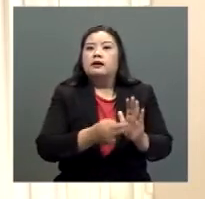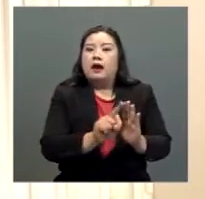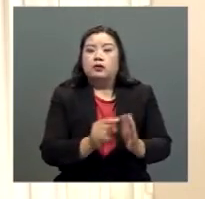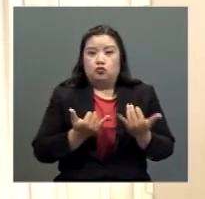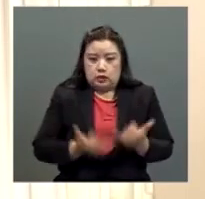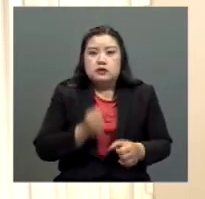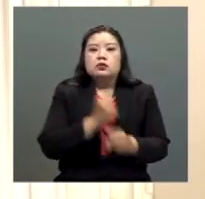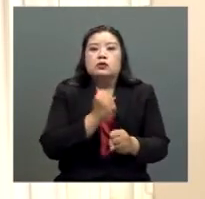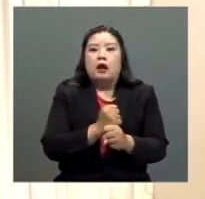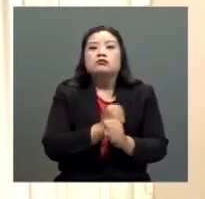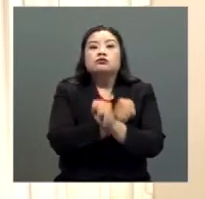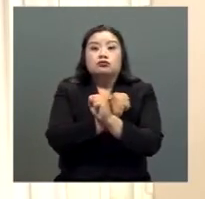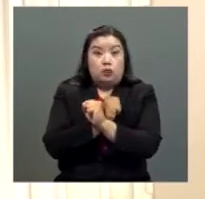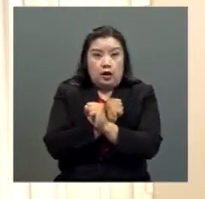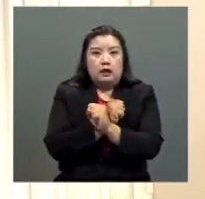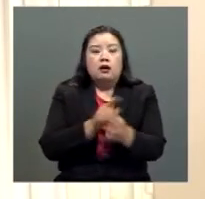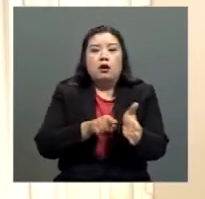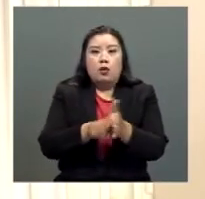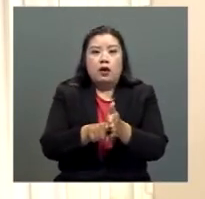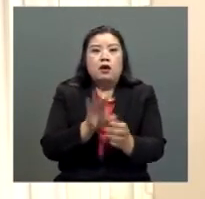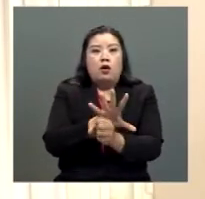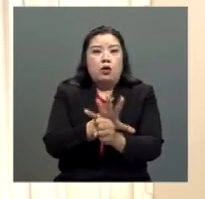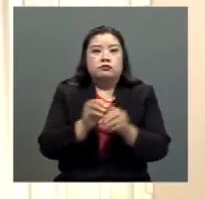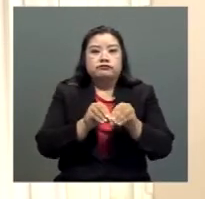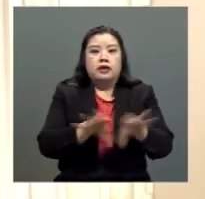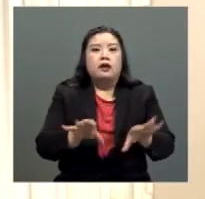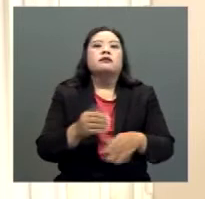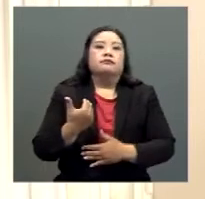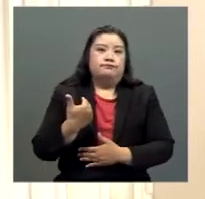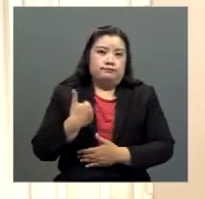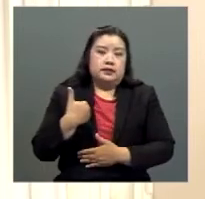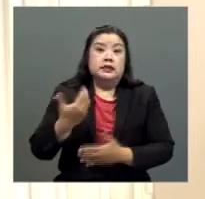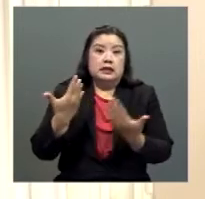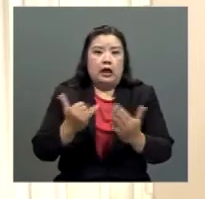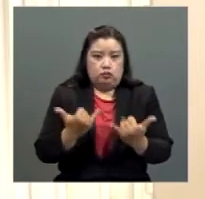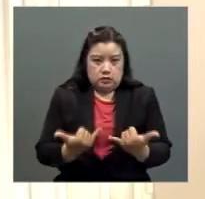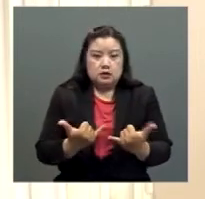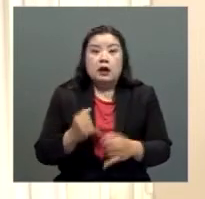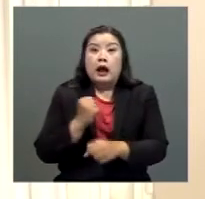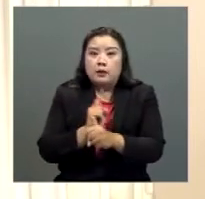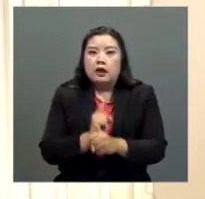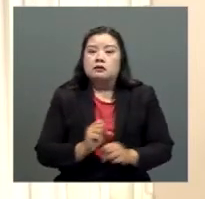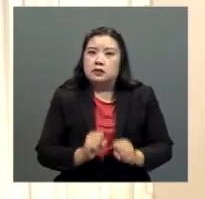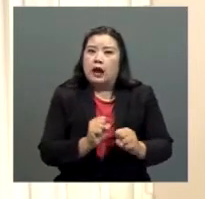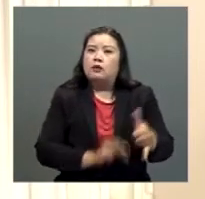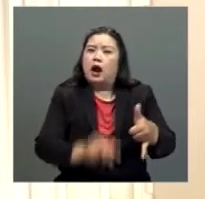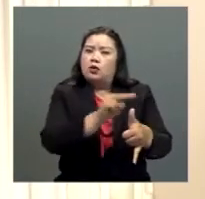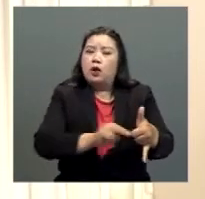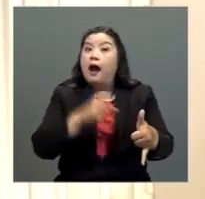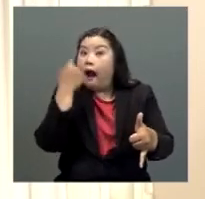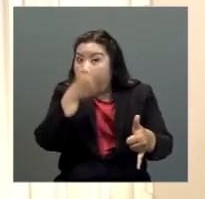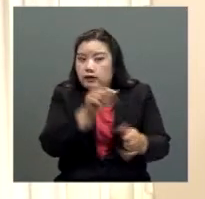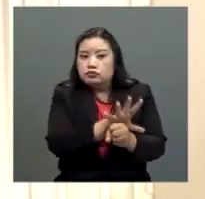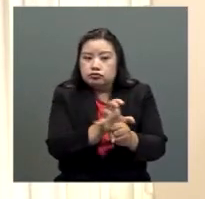เพื่อลดการแพร่กระจายของโรคโควิด-19และเพื่อเพิ่มความสามารถในการรักษาผู้ติดเชื้อกลุ่มง